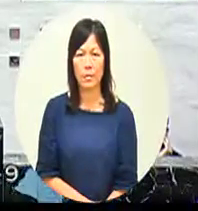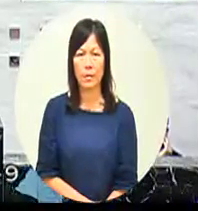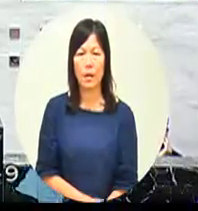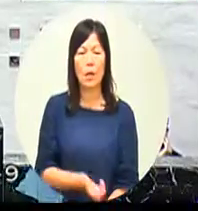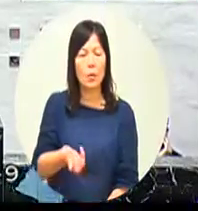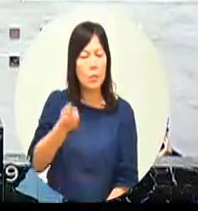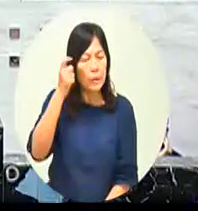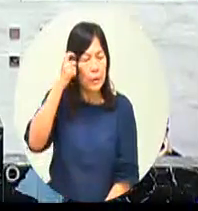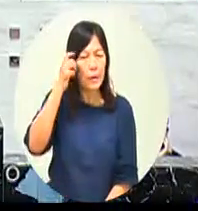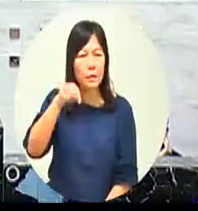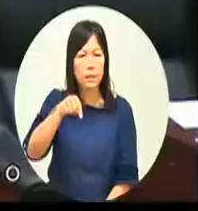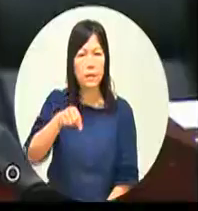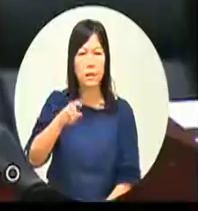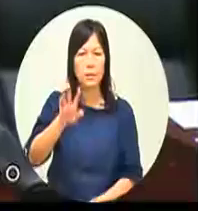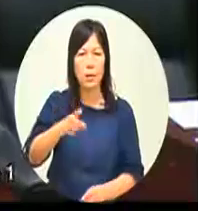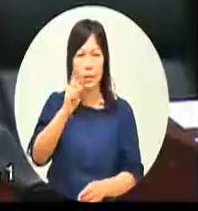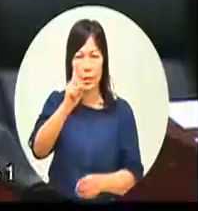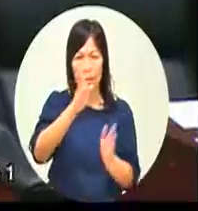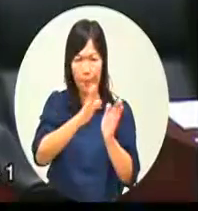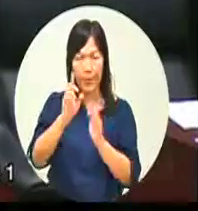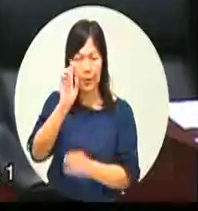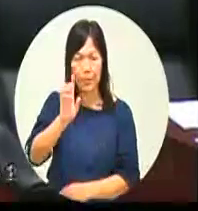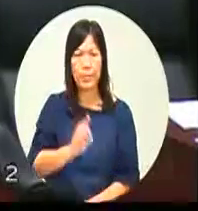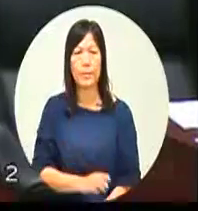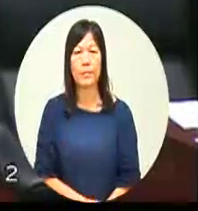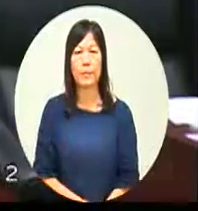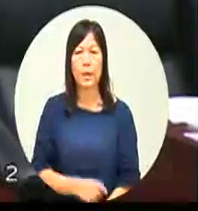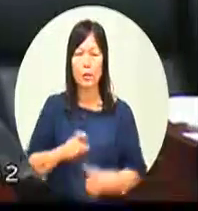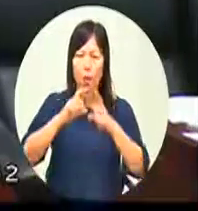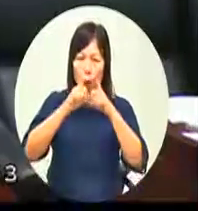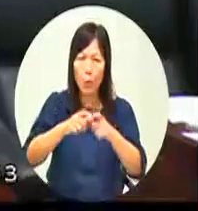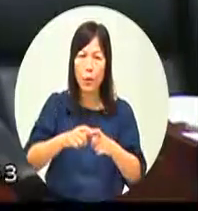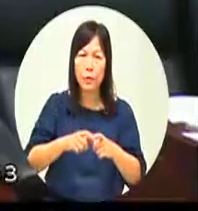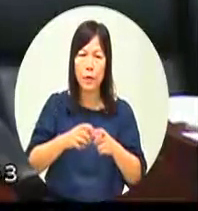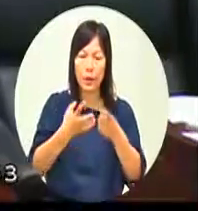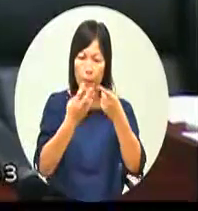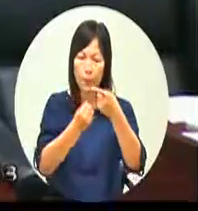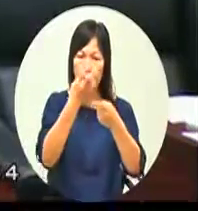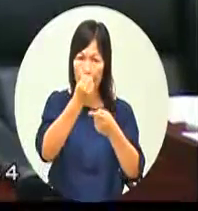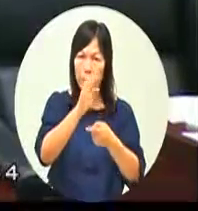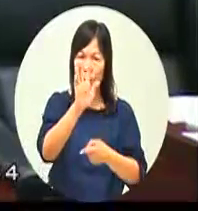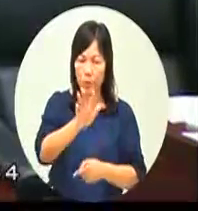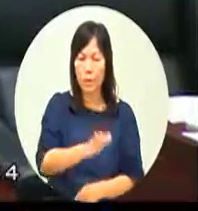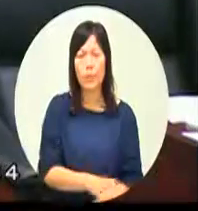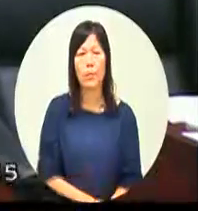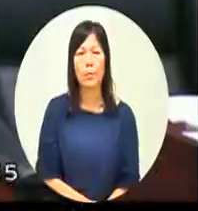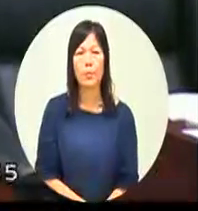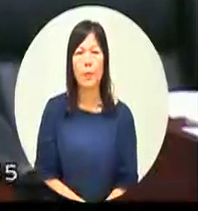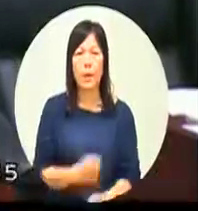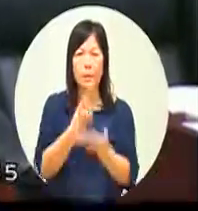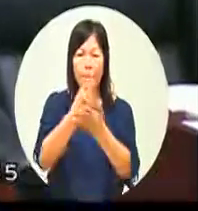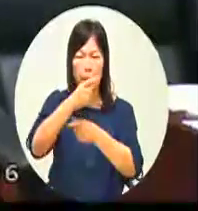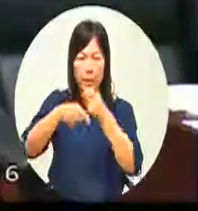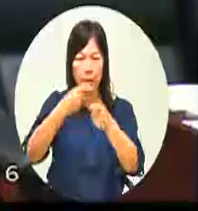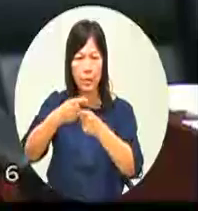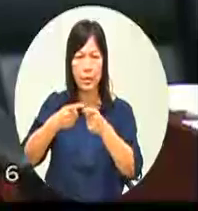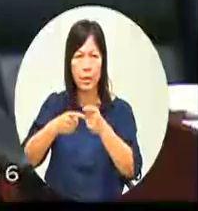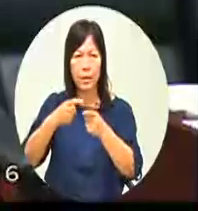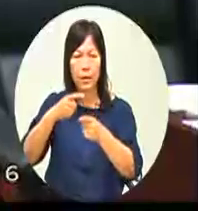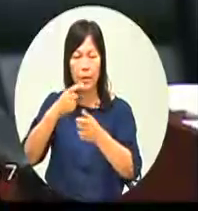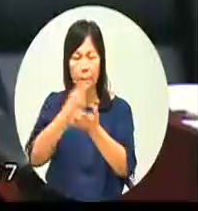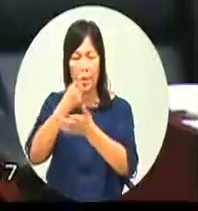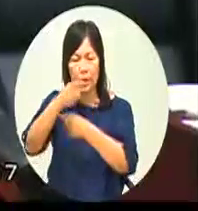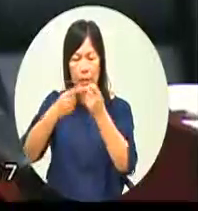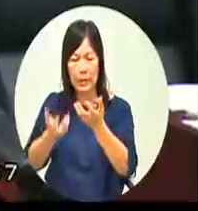我想哈，因为这它有一个办法哈，那如果这个回馈的有比例的原则嘛哈，那每一年收的垃